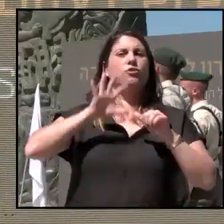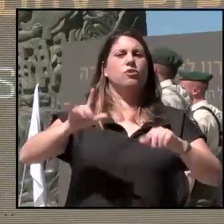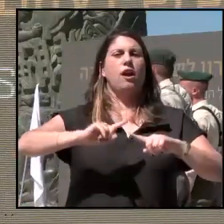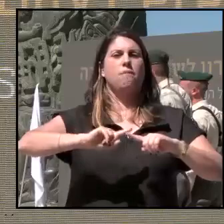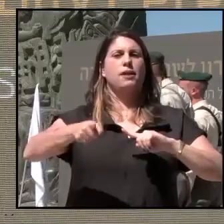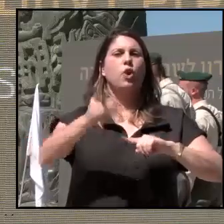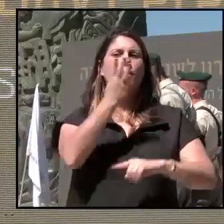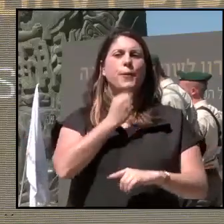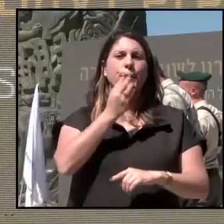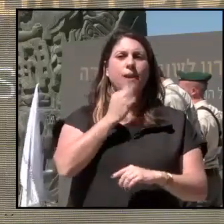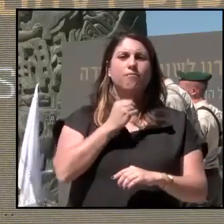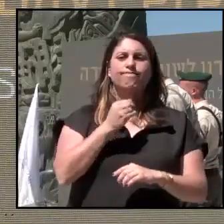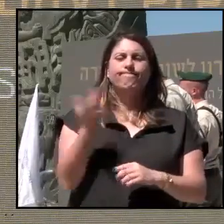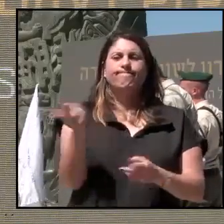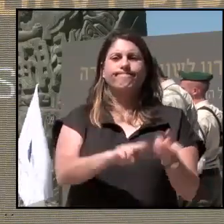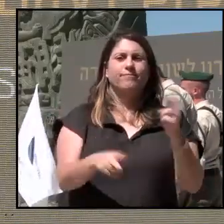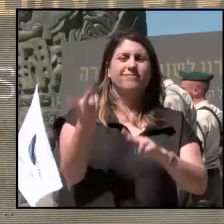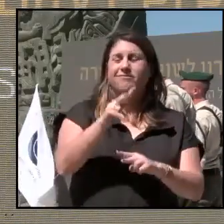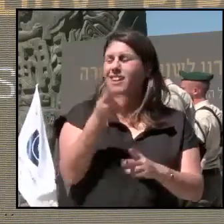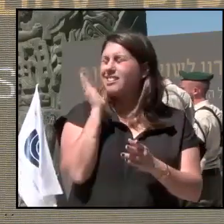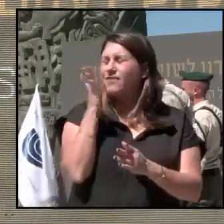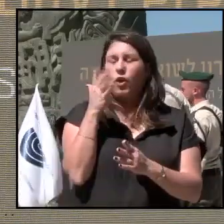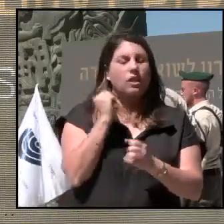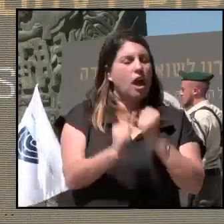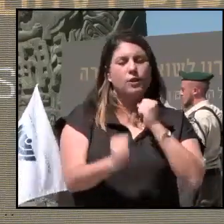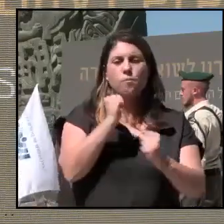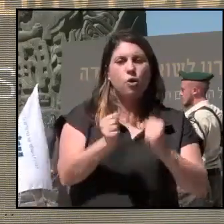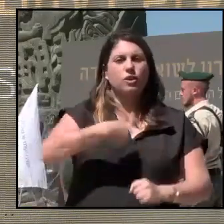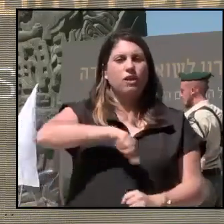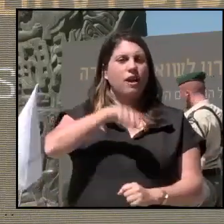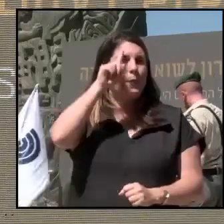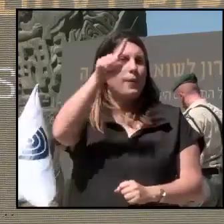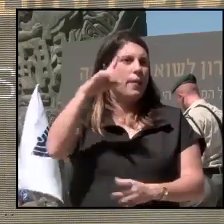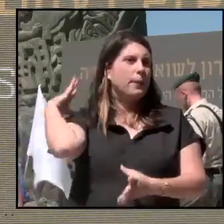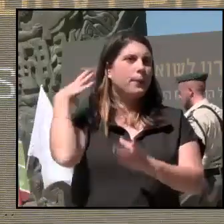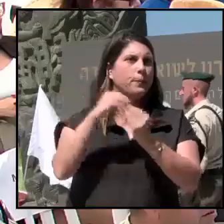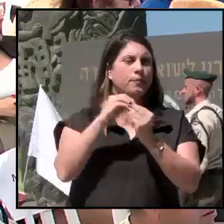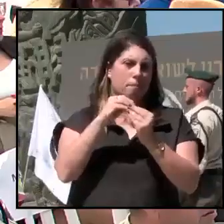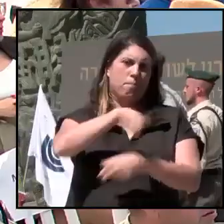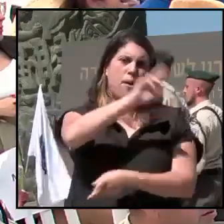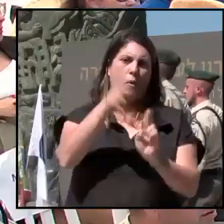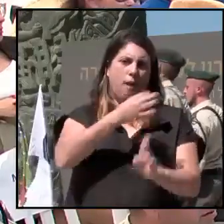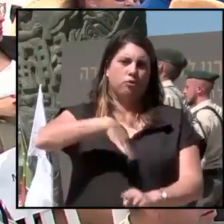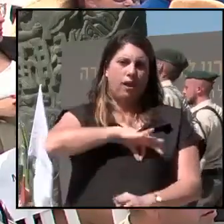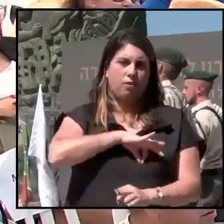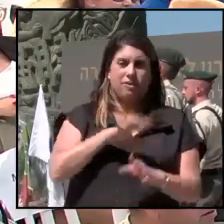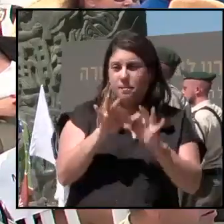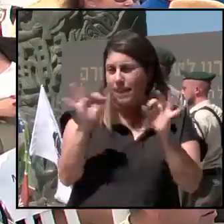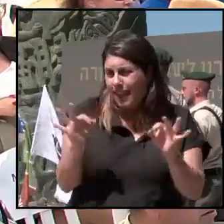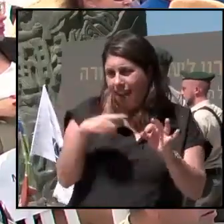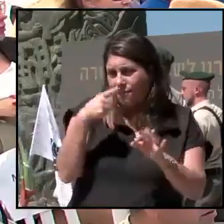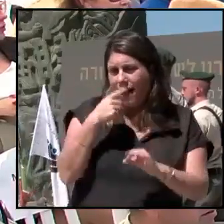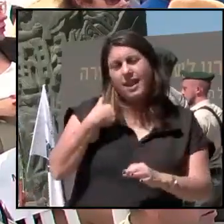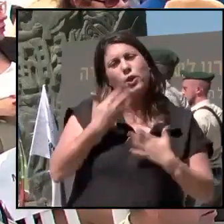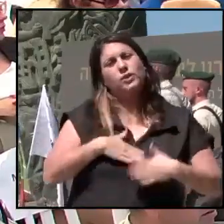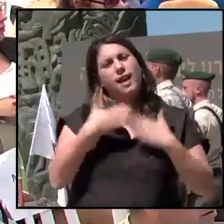6 מיליון יהודים שנספו בזוועות האיומות ביותר שידענו בתולדות האנושות. בראשית דבריי אבקש להודות